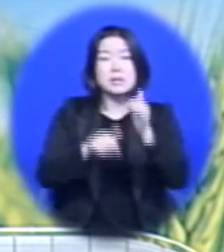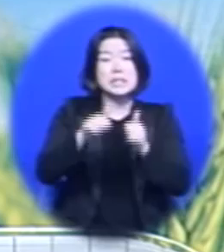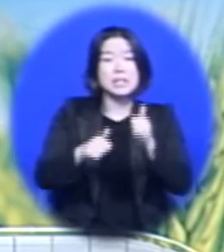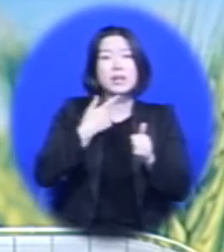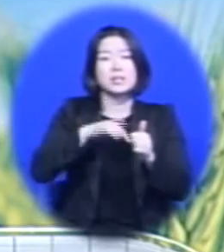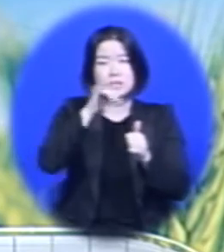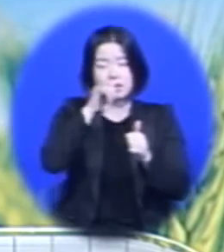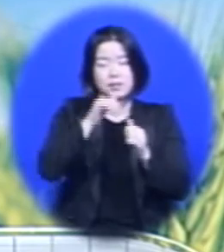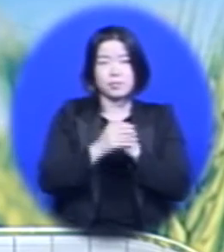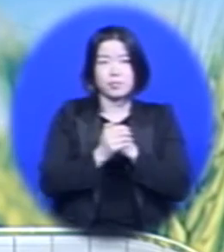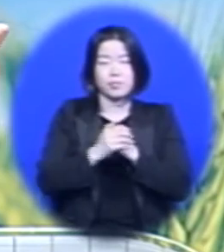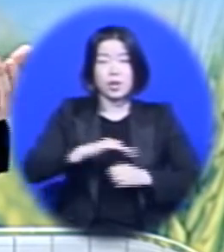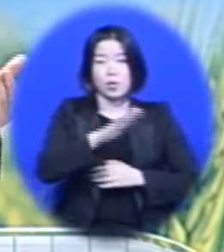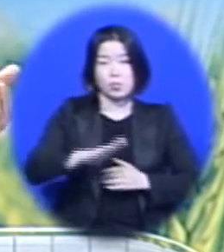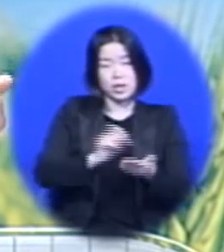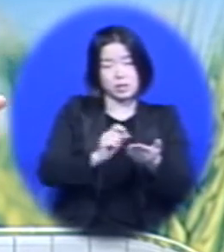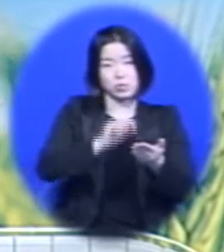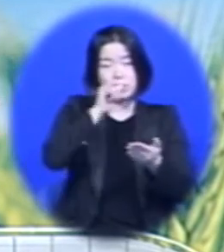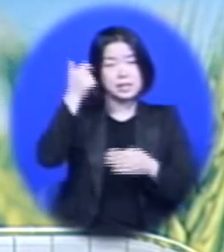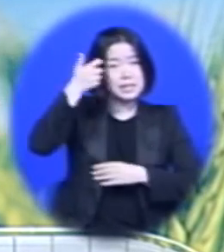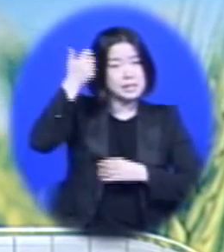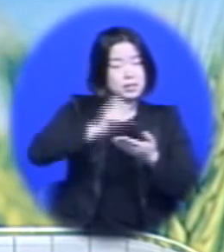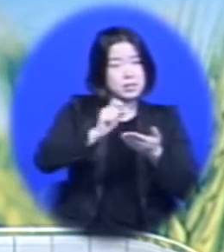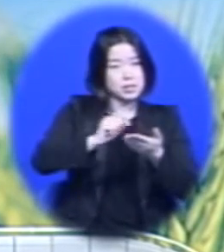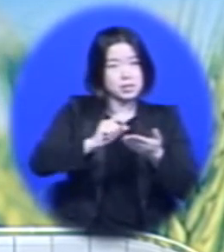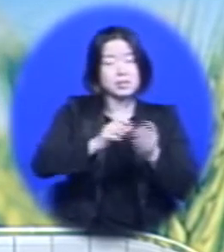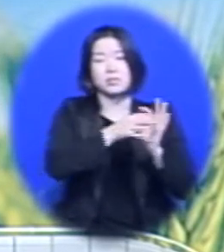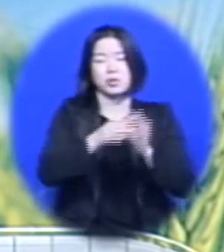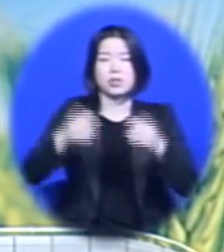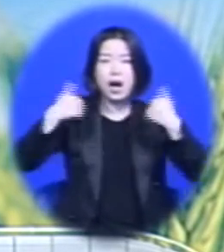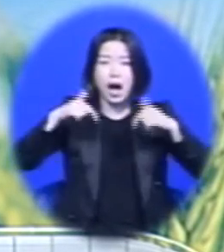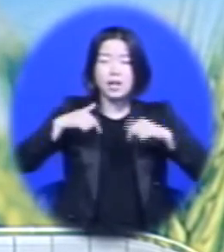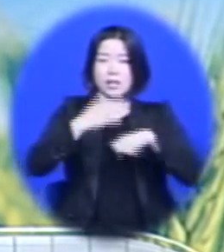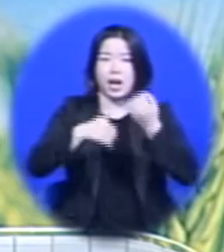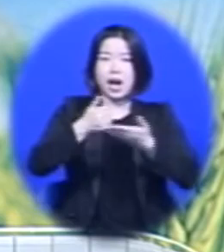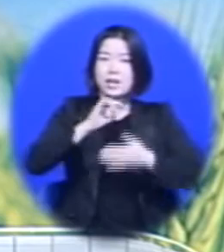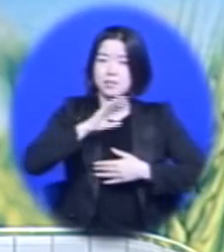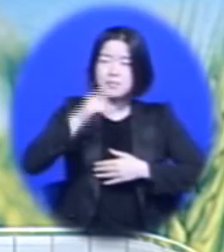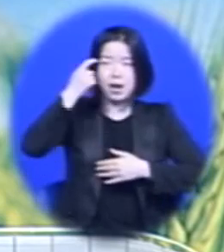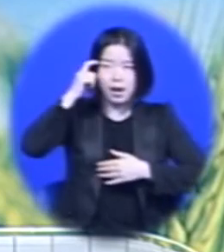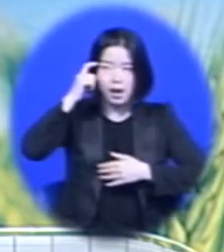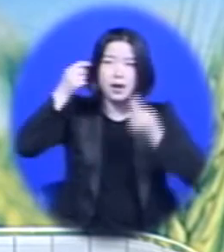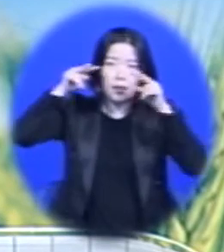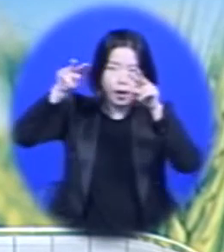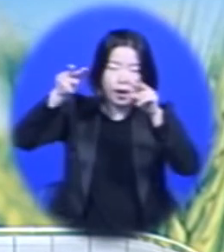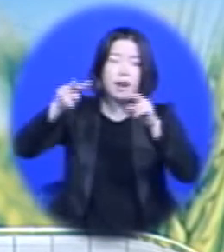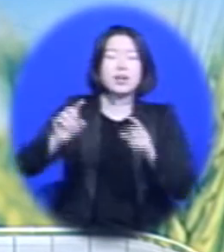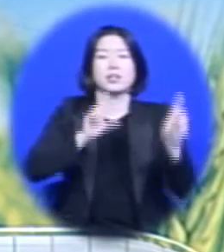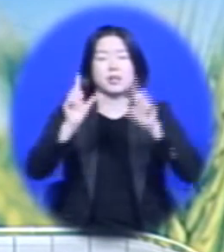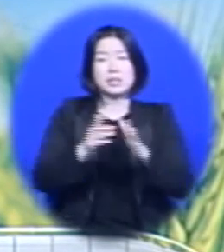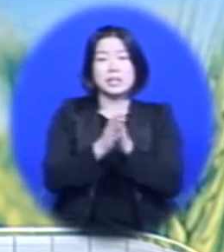사람입니다. 우리가 지금 쓰고 있는 영성 일기를 쓰면서 항상 하나님만 의식하고 바라보는 삶을